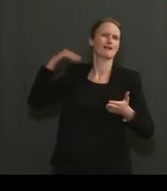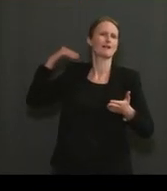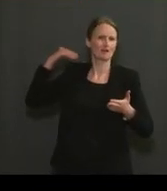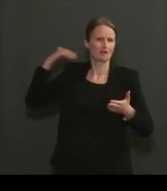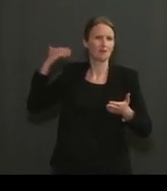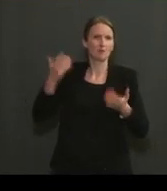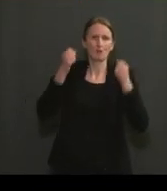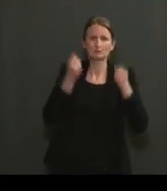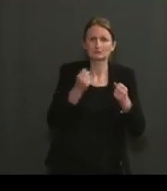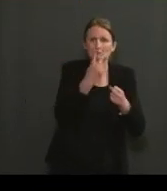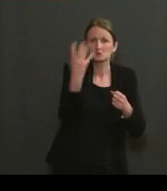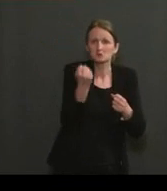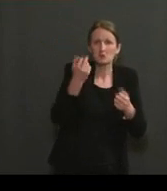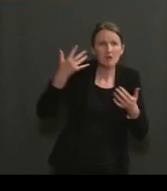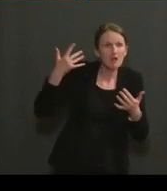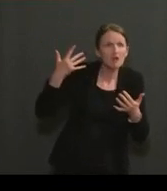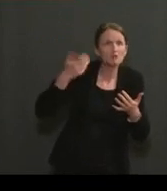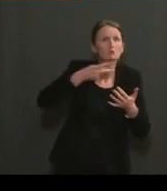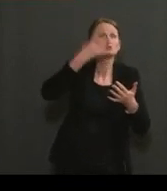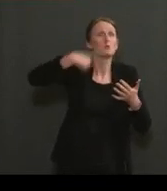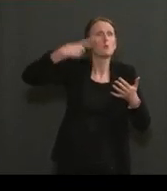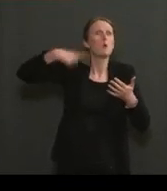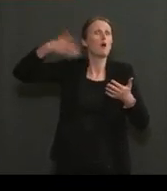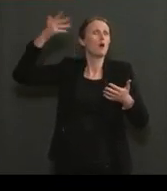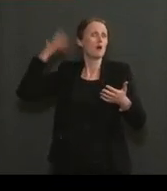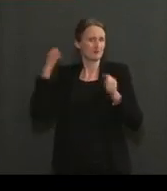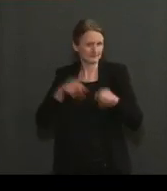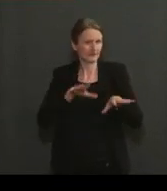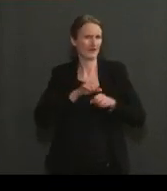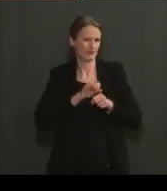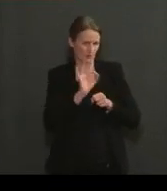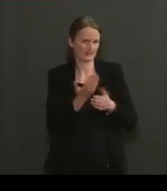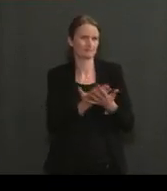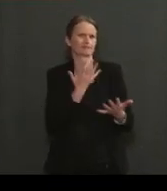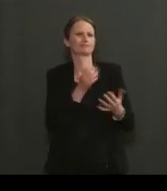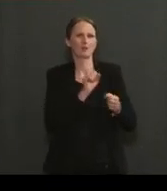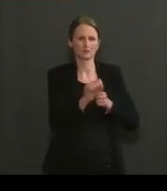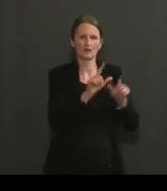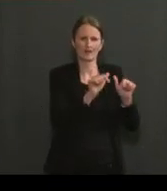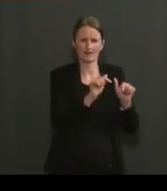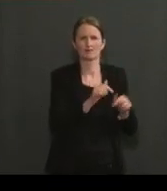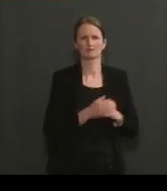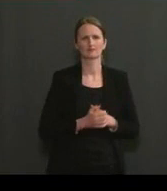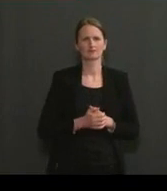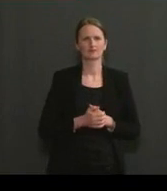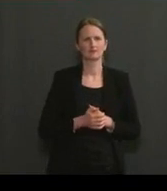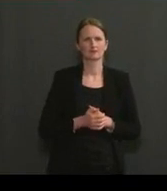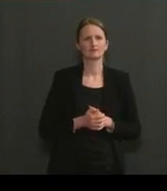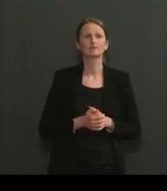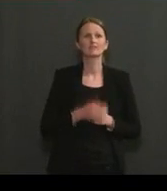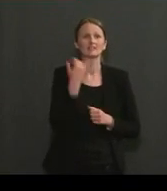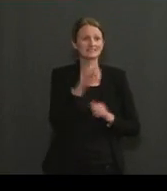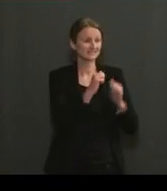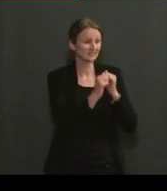semaines ou des mois avant. Un test d'anticorps négatif ne veut donc rien dire par rapport au fait que vous